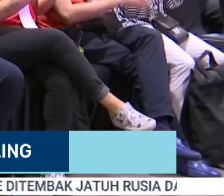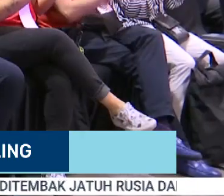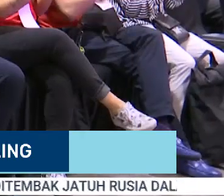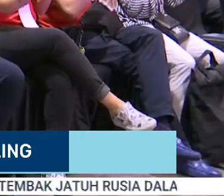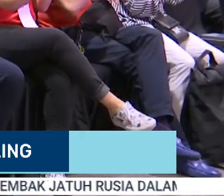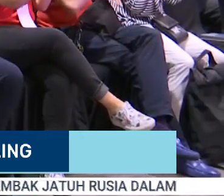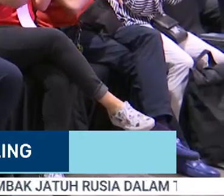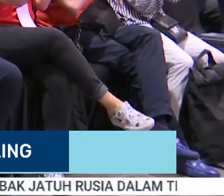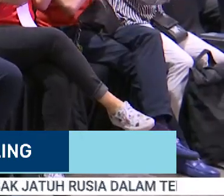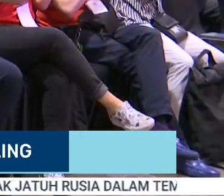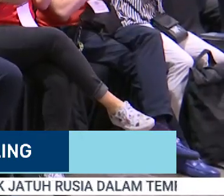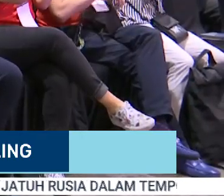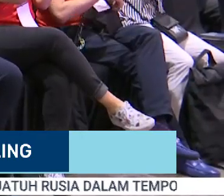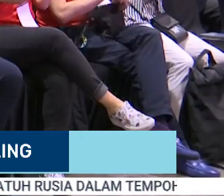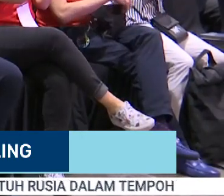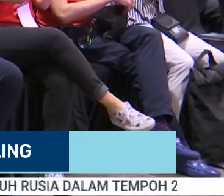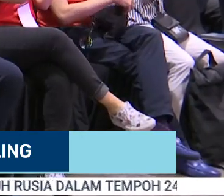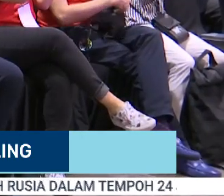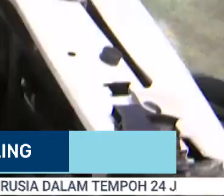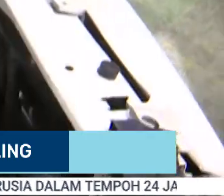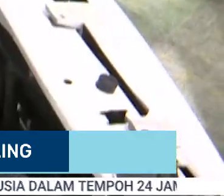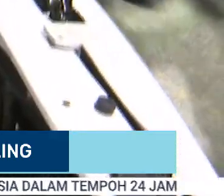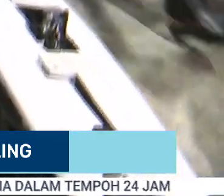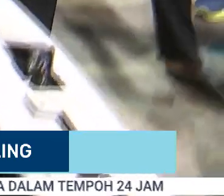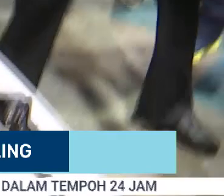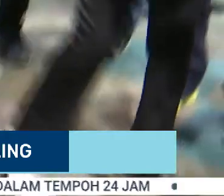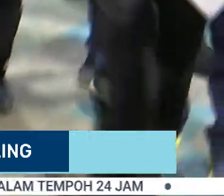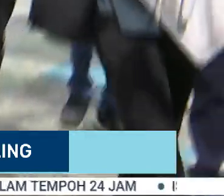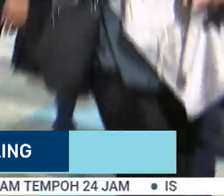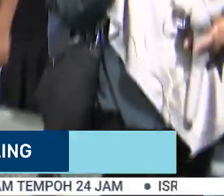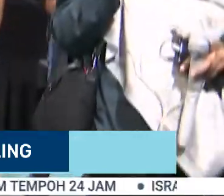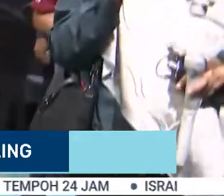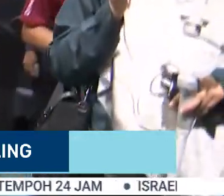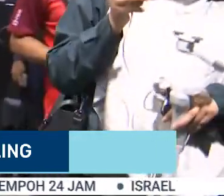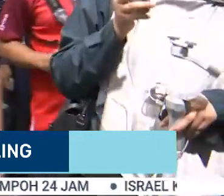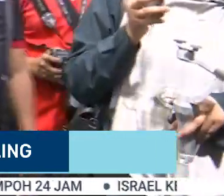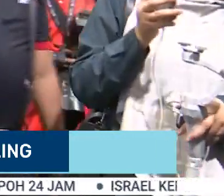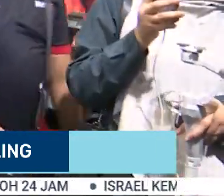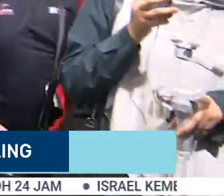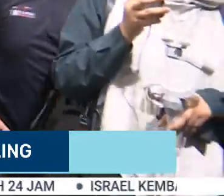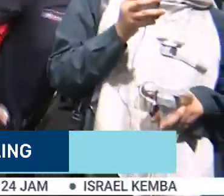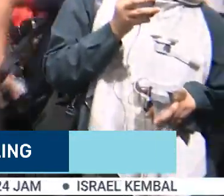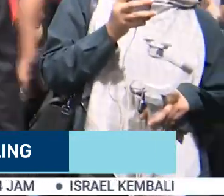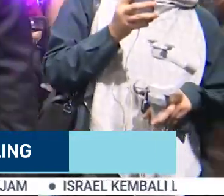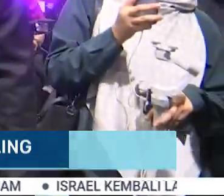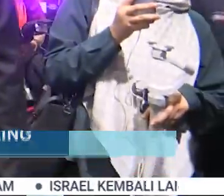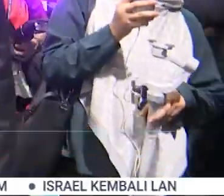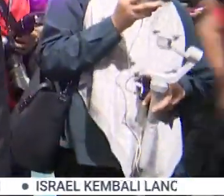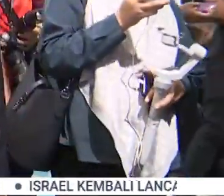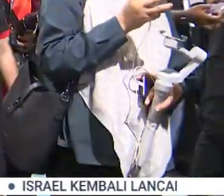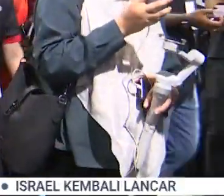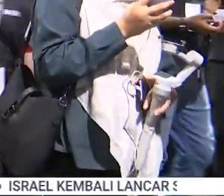dasar otomotif nasional NII 2020 memberi penekanan kuku kepada membangunkan penyelesaian mobil itu baru yang lebih cukup